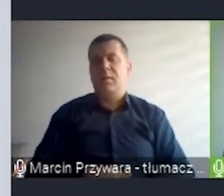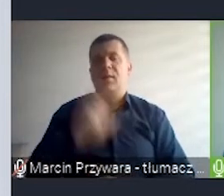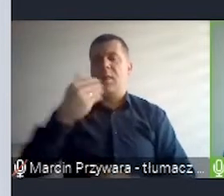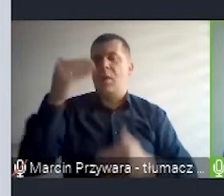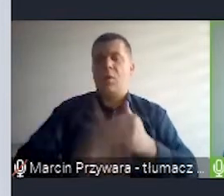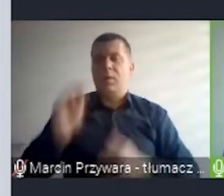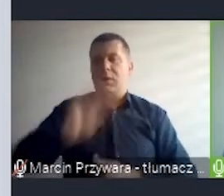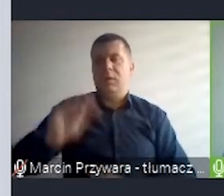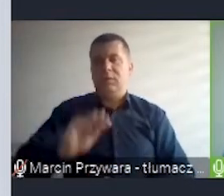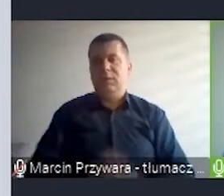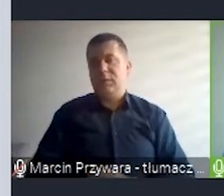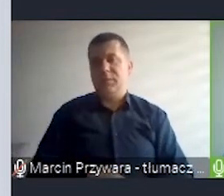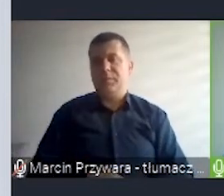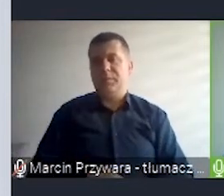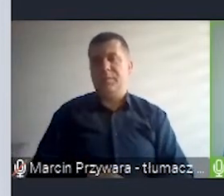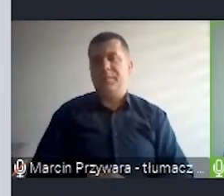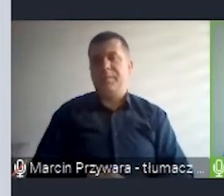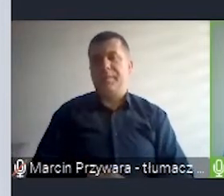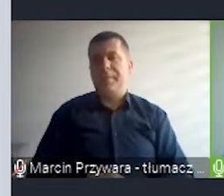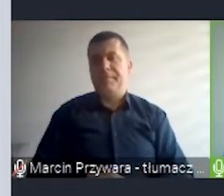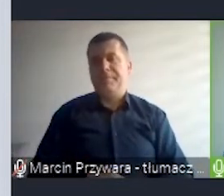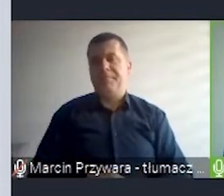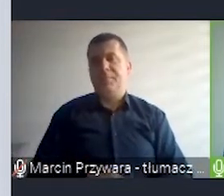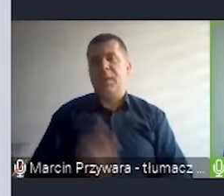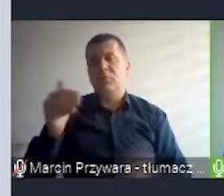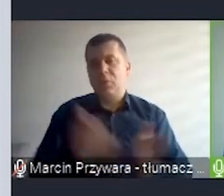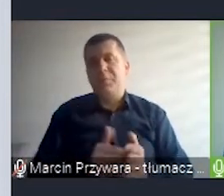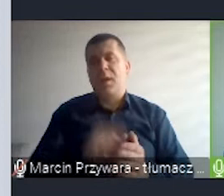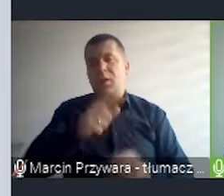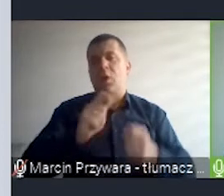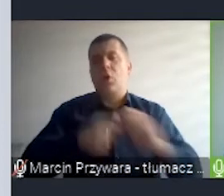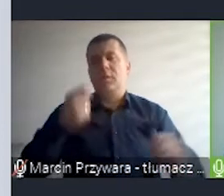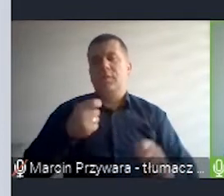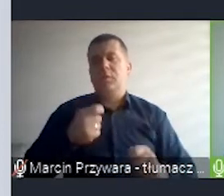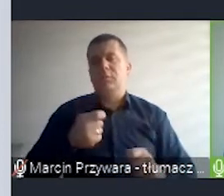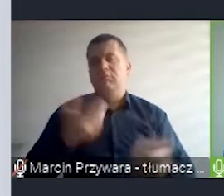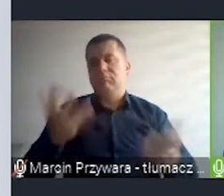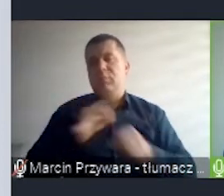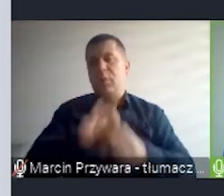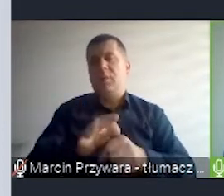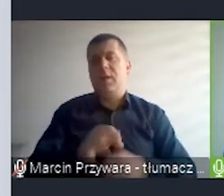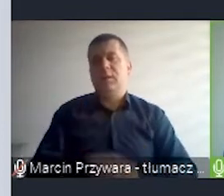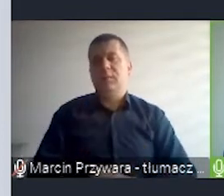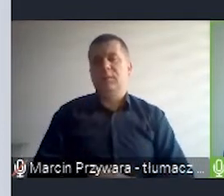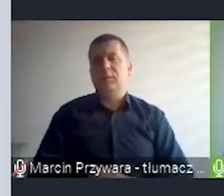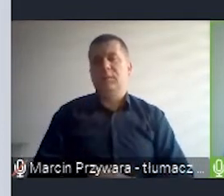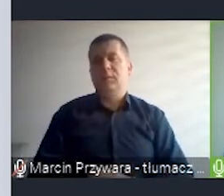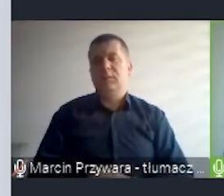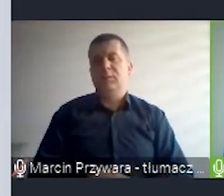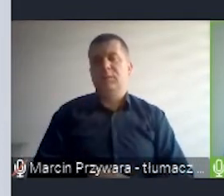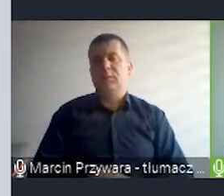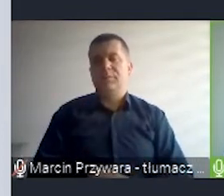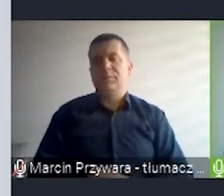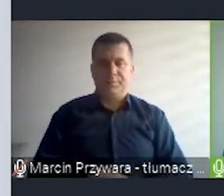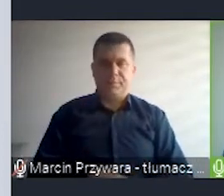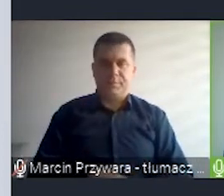żeby ustąpić. W związku z tym trzeba było takie rozwiązanie operacyjne, praktyczne